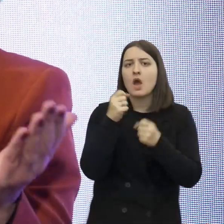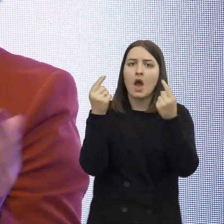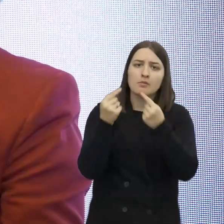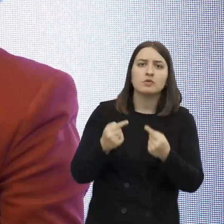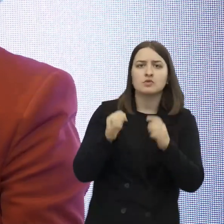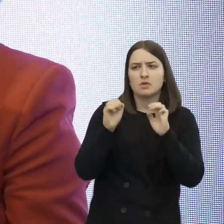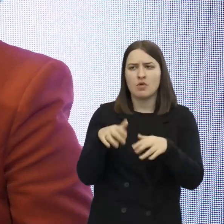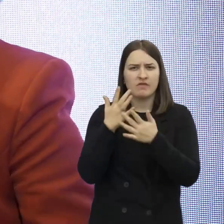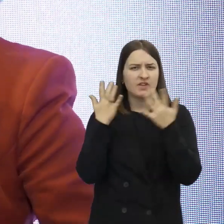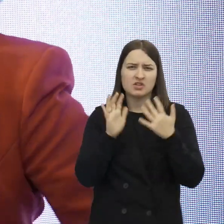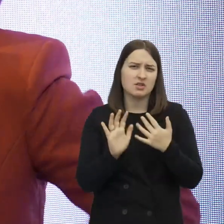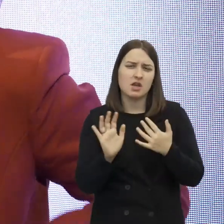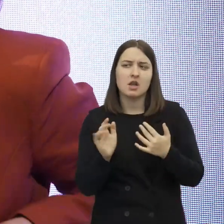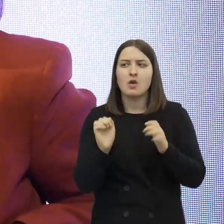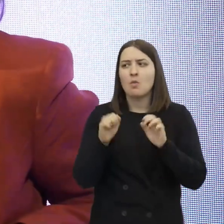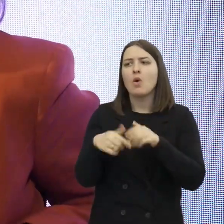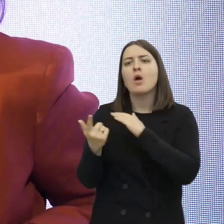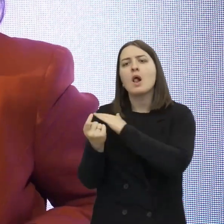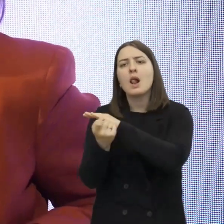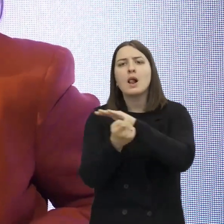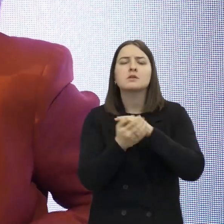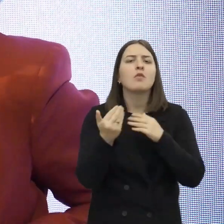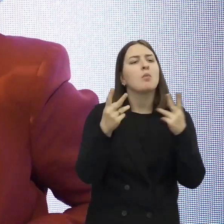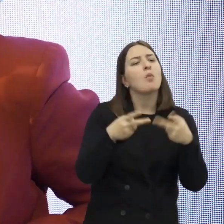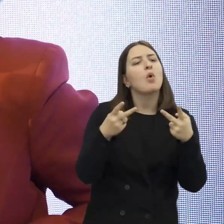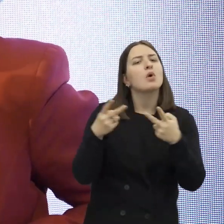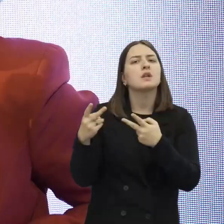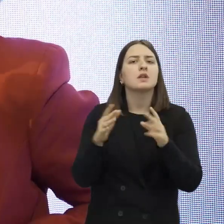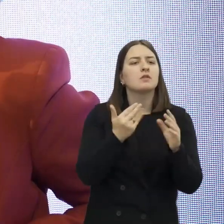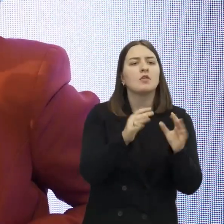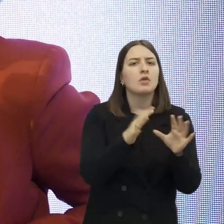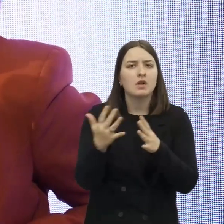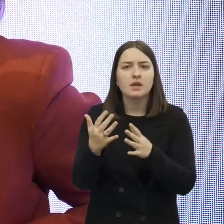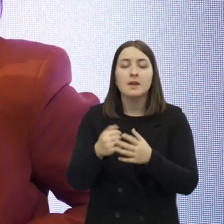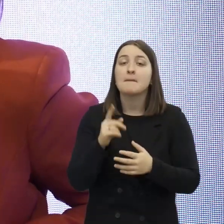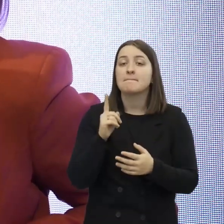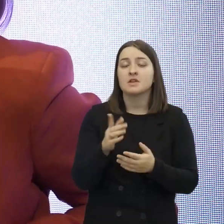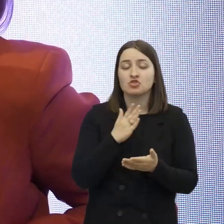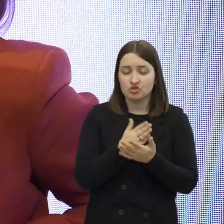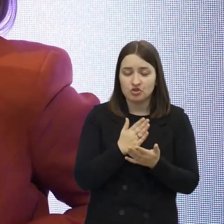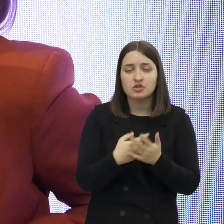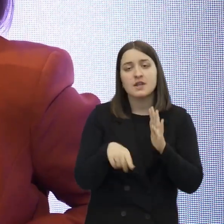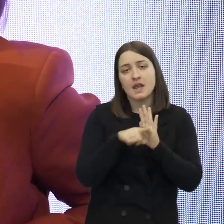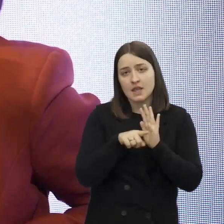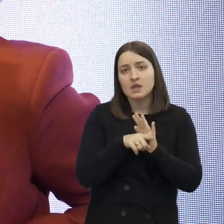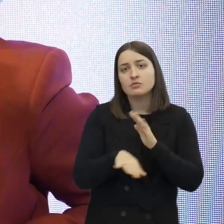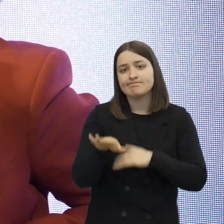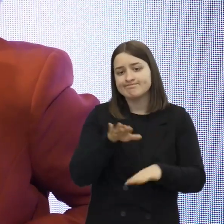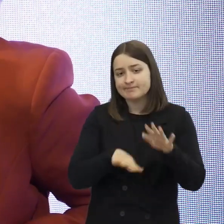visų atskleidžiant. Na, aišku, iš apžvalgos yra ir labai neigiamų pavyzdžių, kai yra atskleidžiama apie